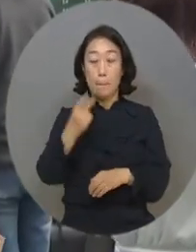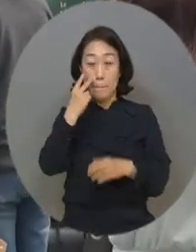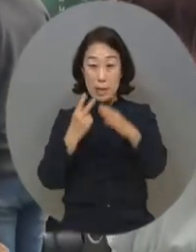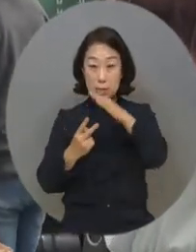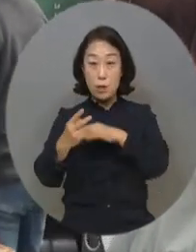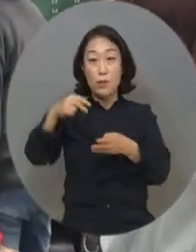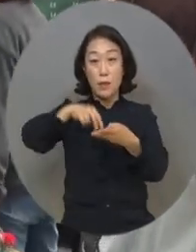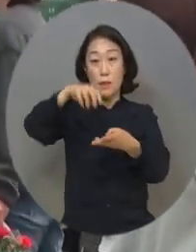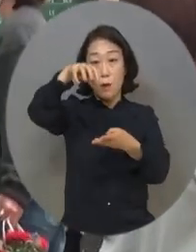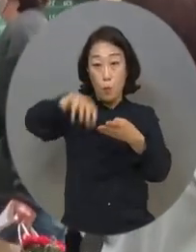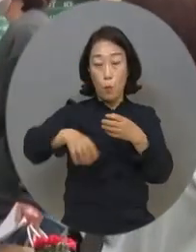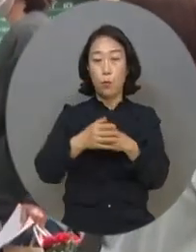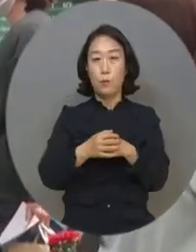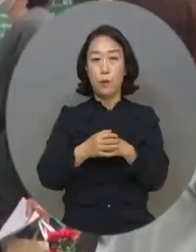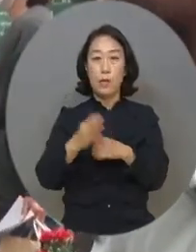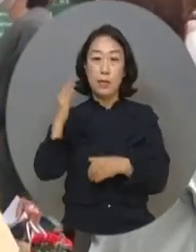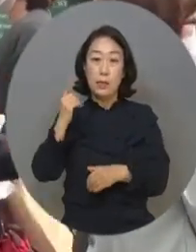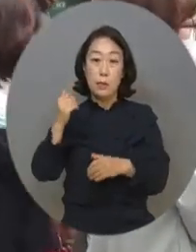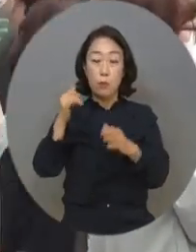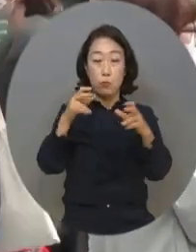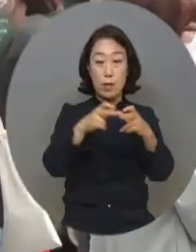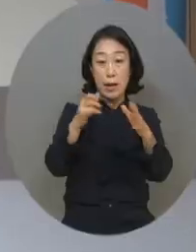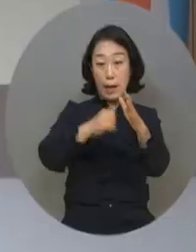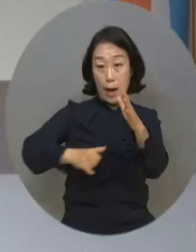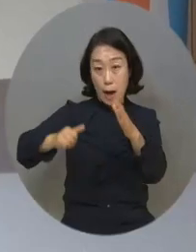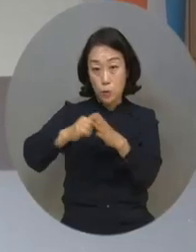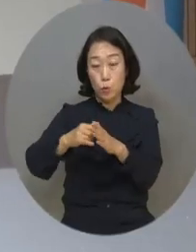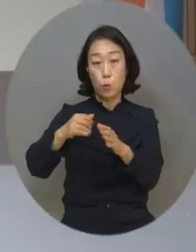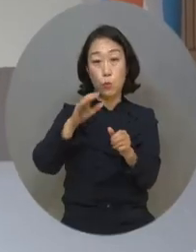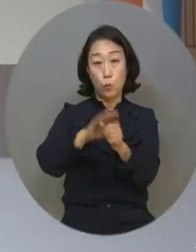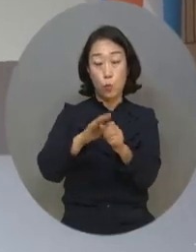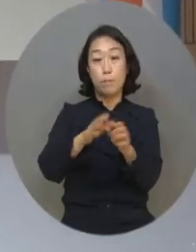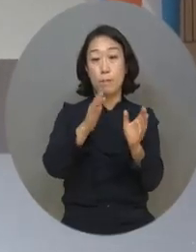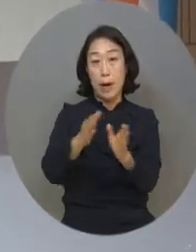성암문화체육비전센터에서는 의정부시 장애인가족지원센터 주최